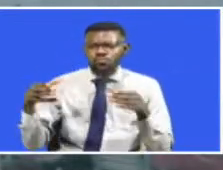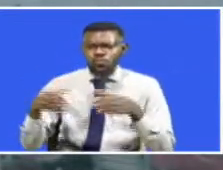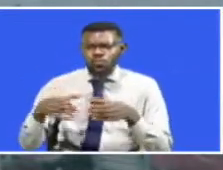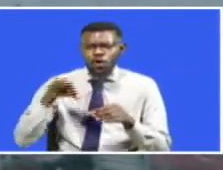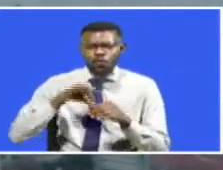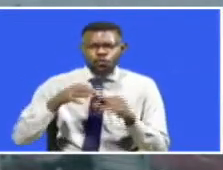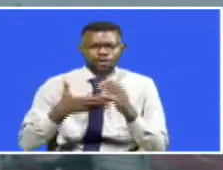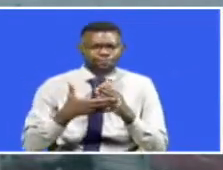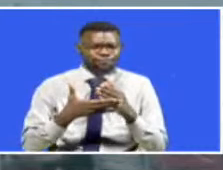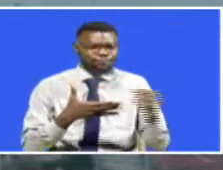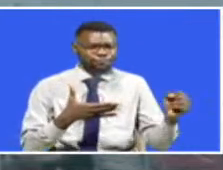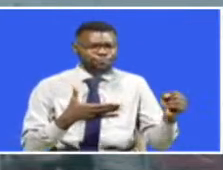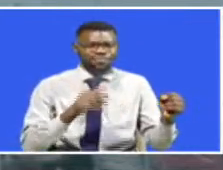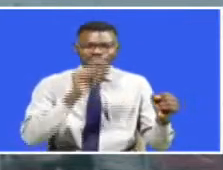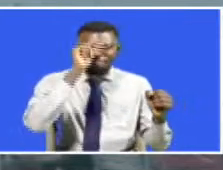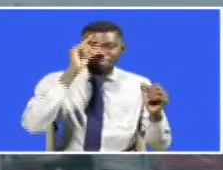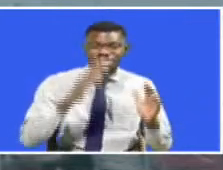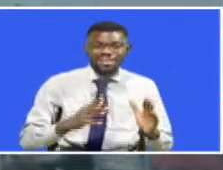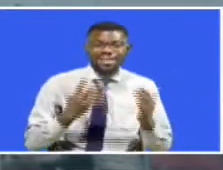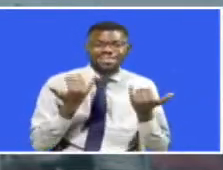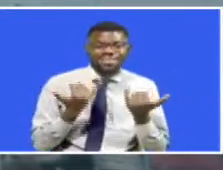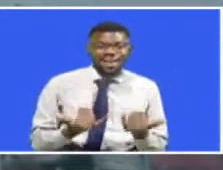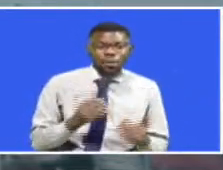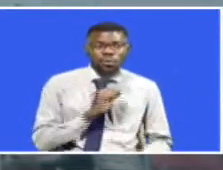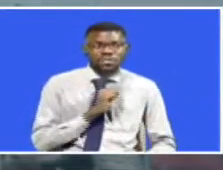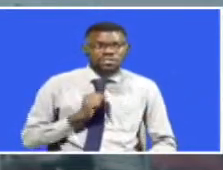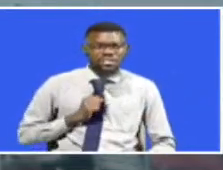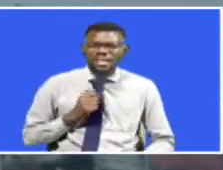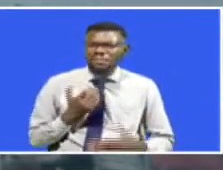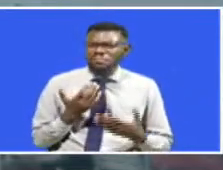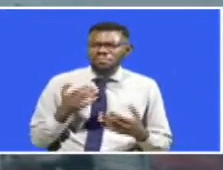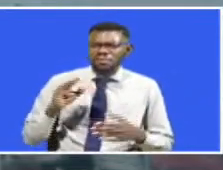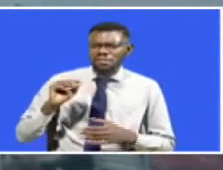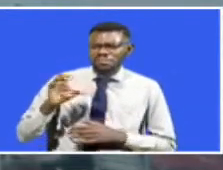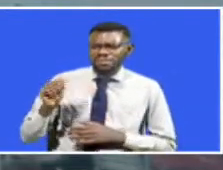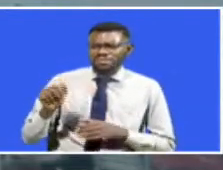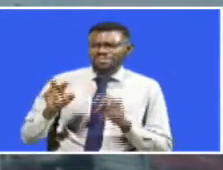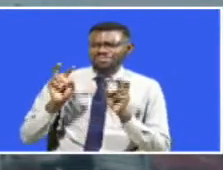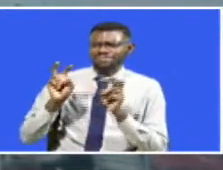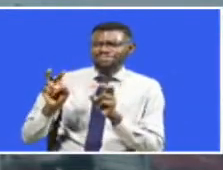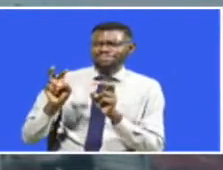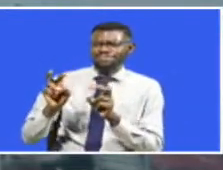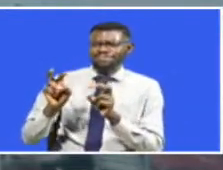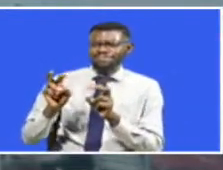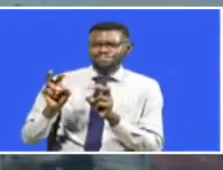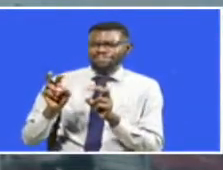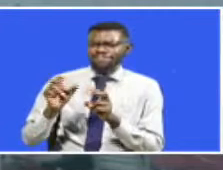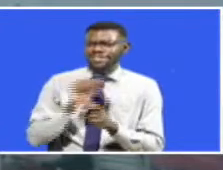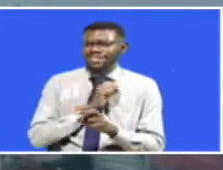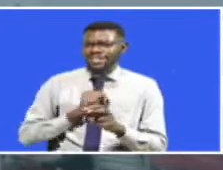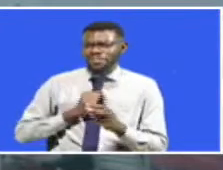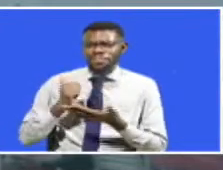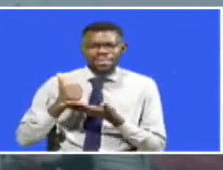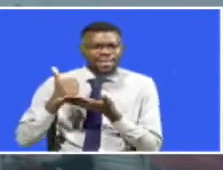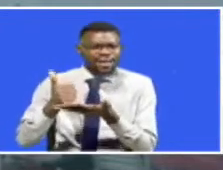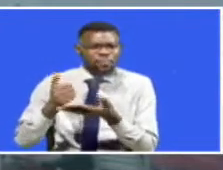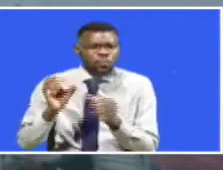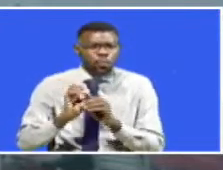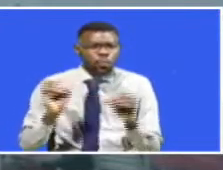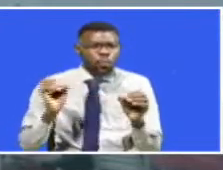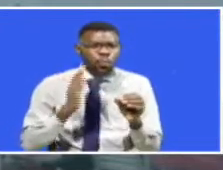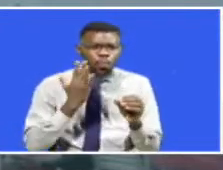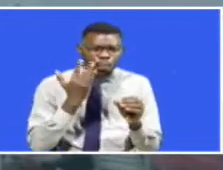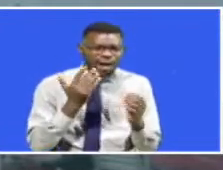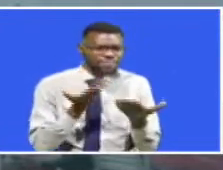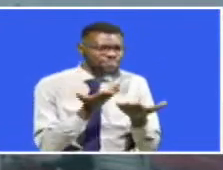Meru. Kulingana nao bunge la seneti linafanya kazi ya wakilishi wadi wa Meru kwa ngumu kwani wanadai gavana Gavana